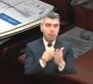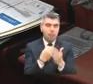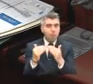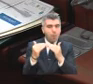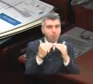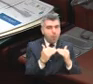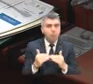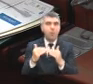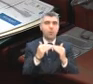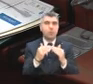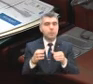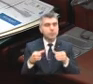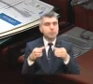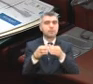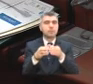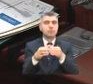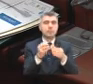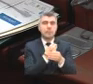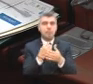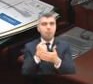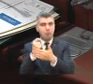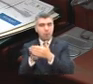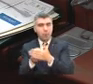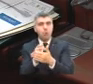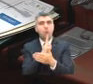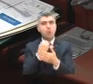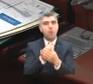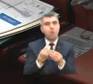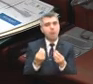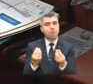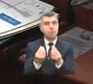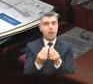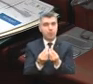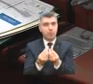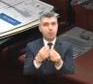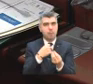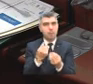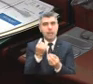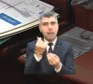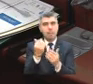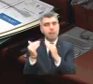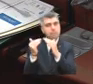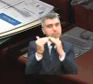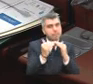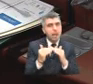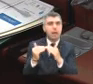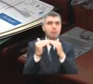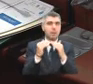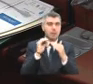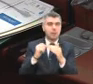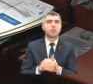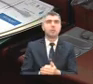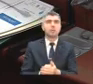بين القطاعين العام والخاص، واللي غادي يعتمد على تعريفه مرجعيه اللي غيخلي كذلك لو تير بيون،